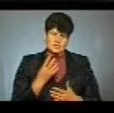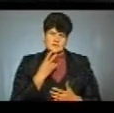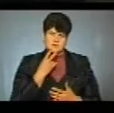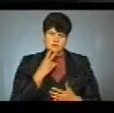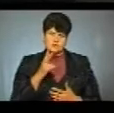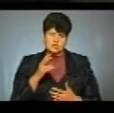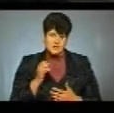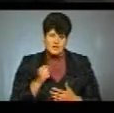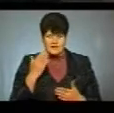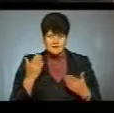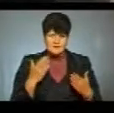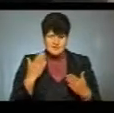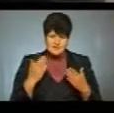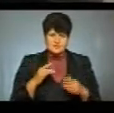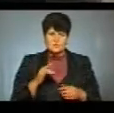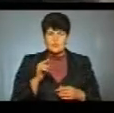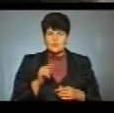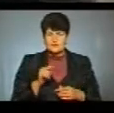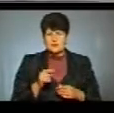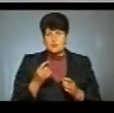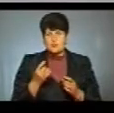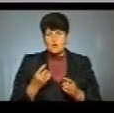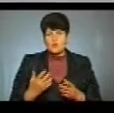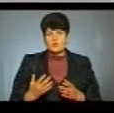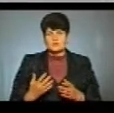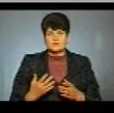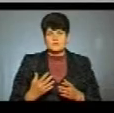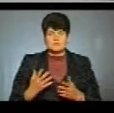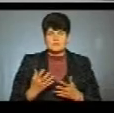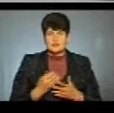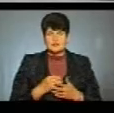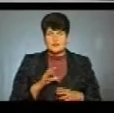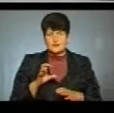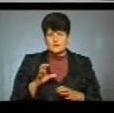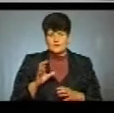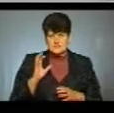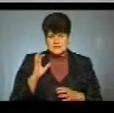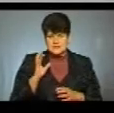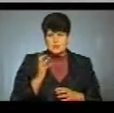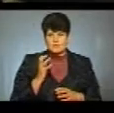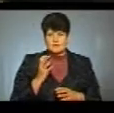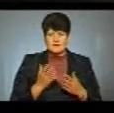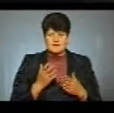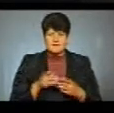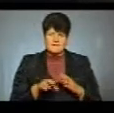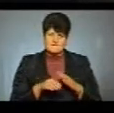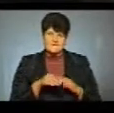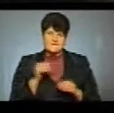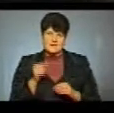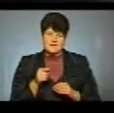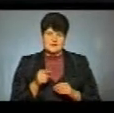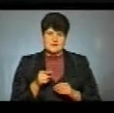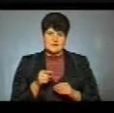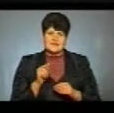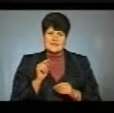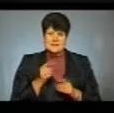таких веселих, що вони просто в них вдалися фотографії хороші, серйозні. Але ми вибрали такої іменно